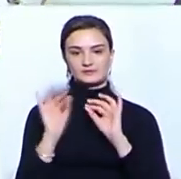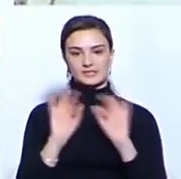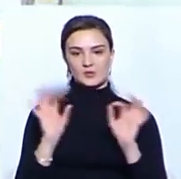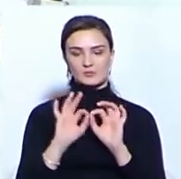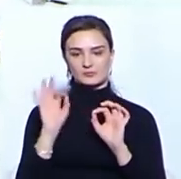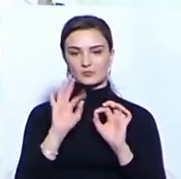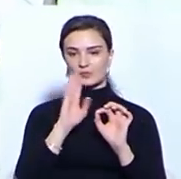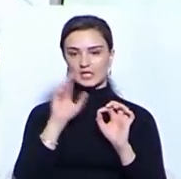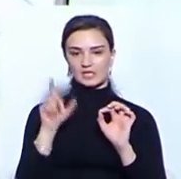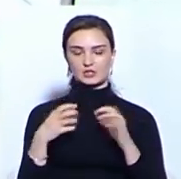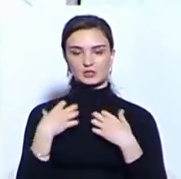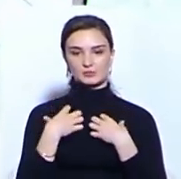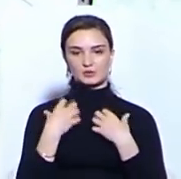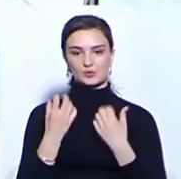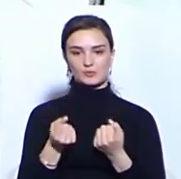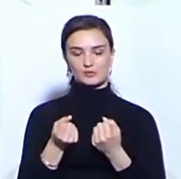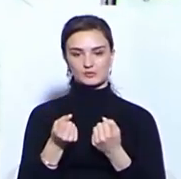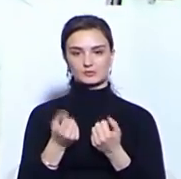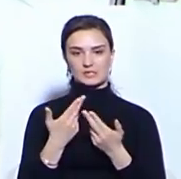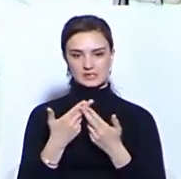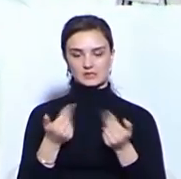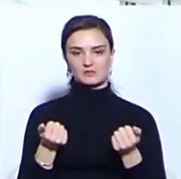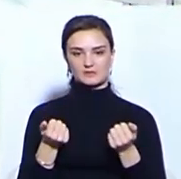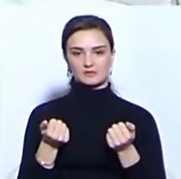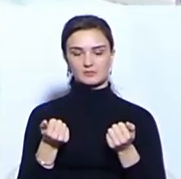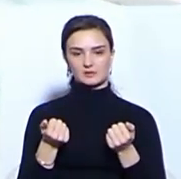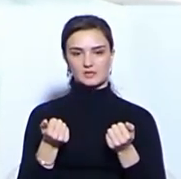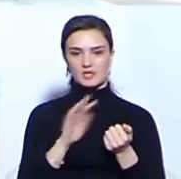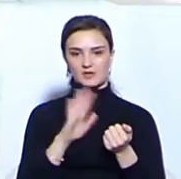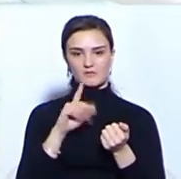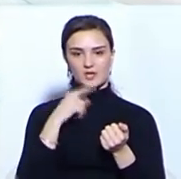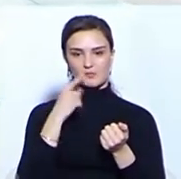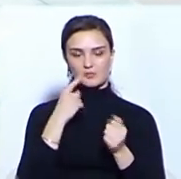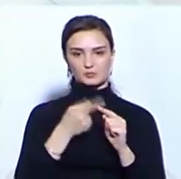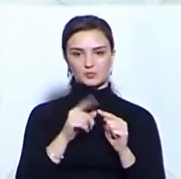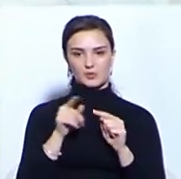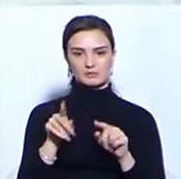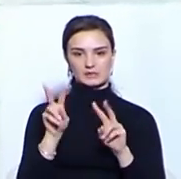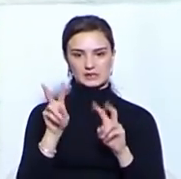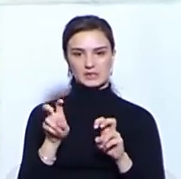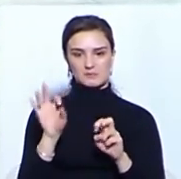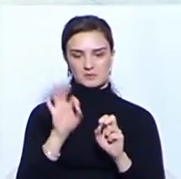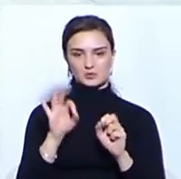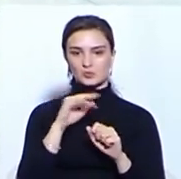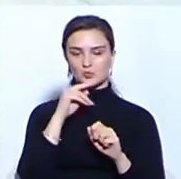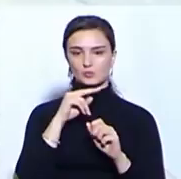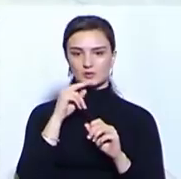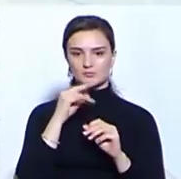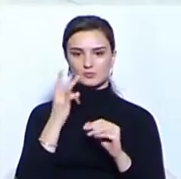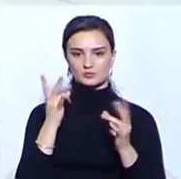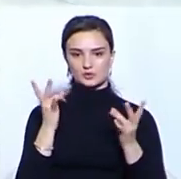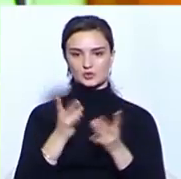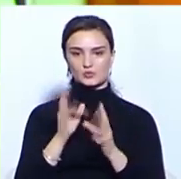ხოლმე ქალის ჯანმრთელობაზე, რასაკვირველია, არ გულისხმობთ იმას, რომ ამ თემაზე ყურადღება უნდა